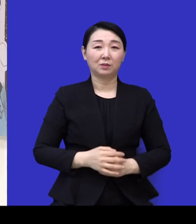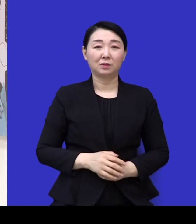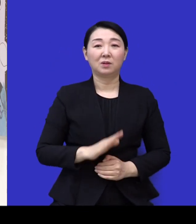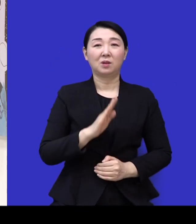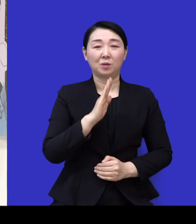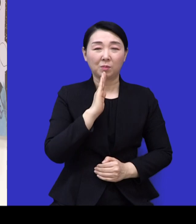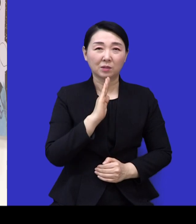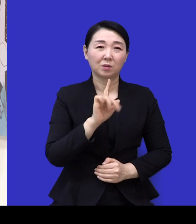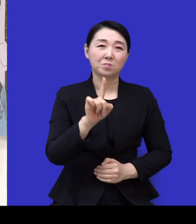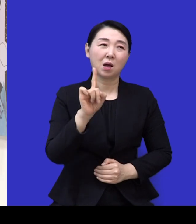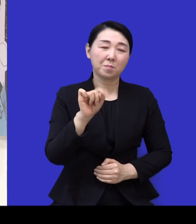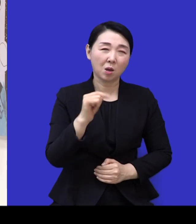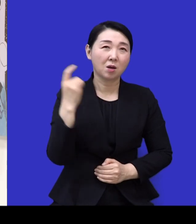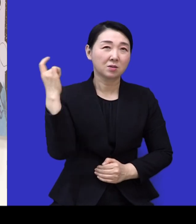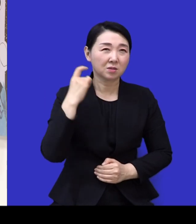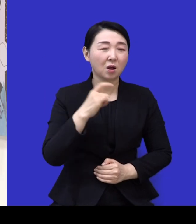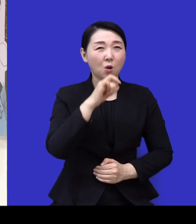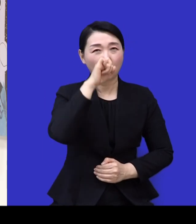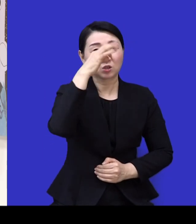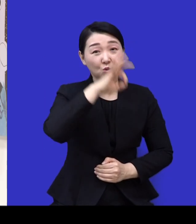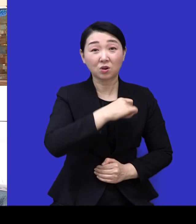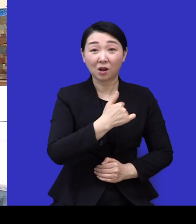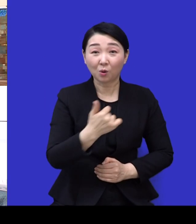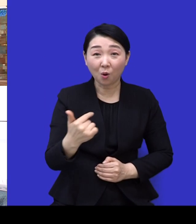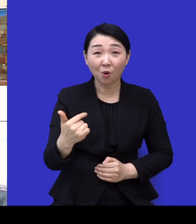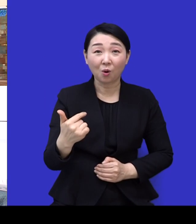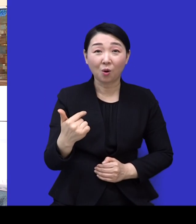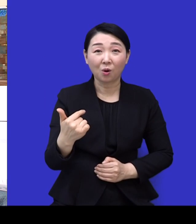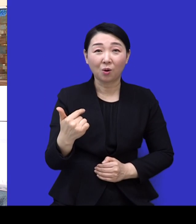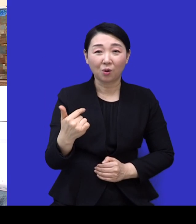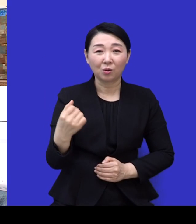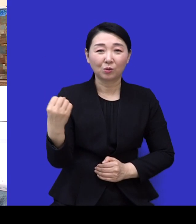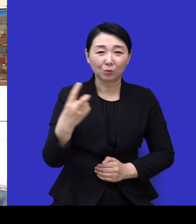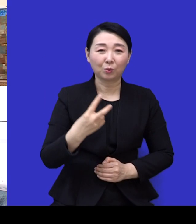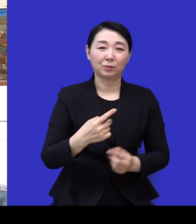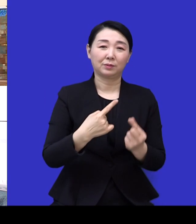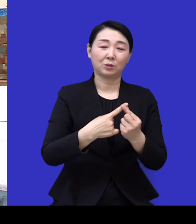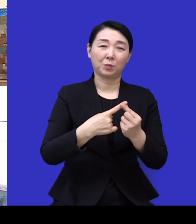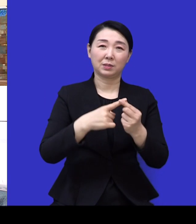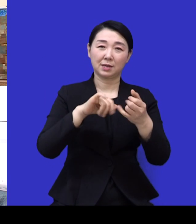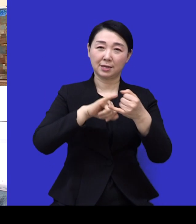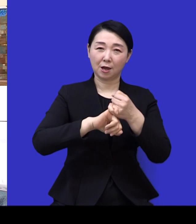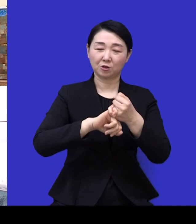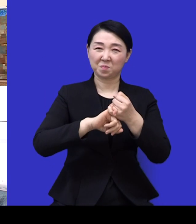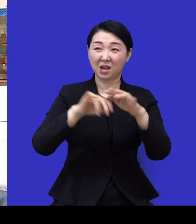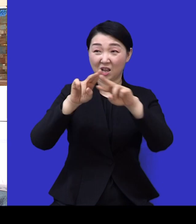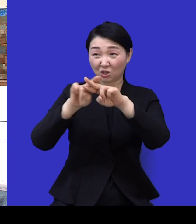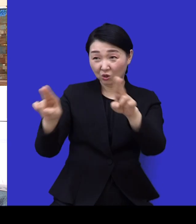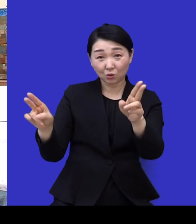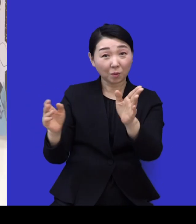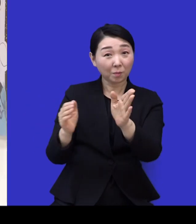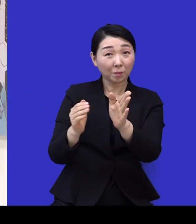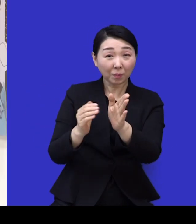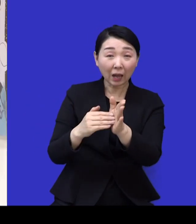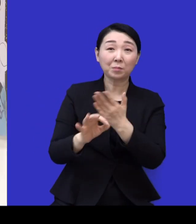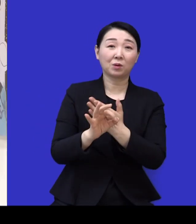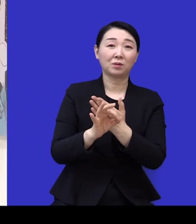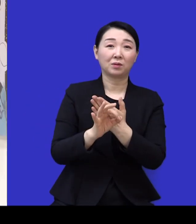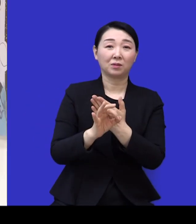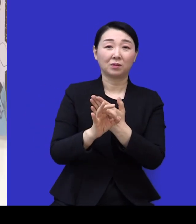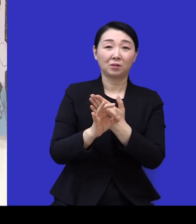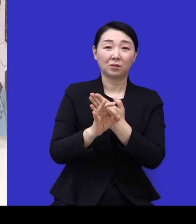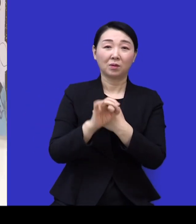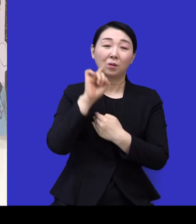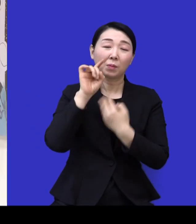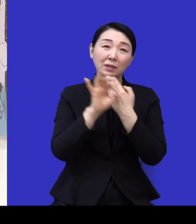맞아. 10,000명이 들으시면 훨씬 더 좋으시니까 라고 네. 아마 그리고 이 첫 번째 약속을 제가 만약에 캔슬을 하면 네네. 아마